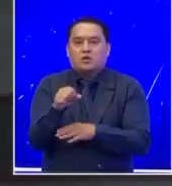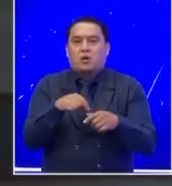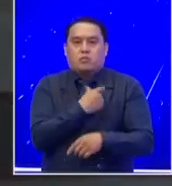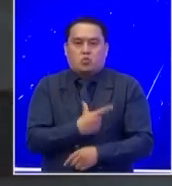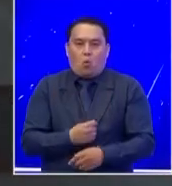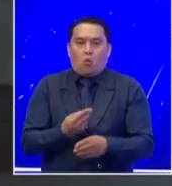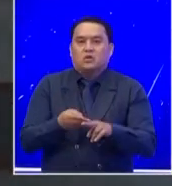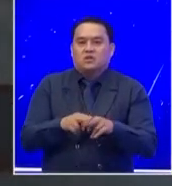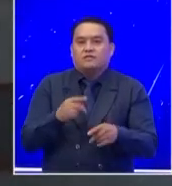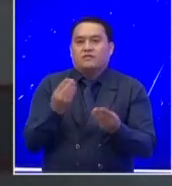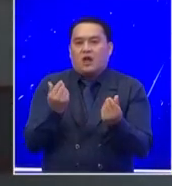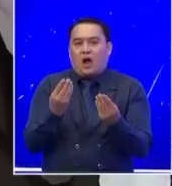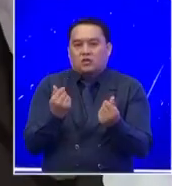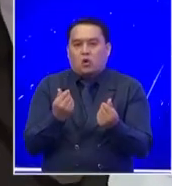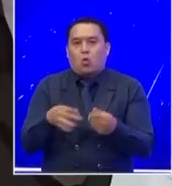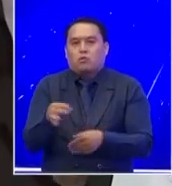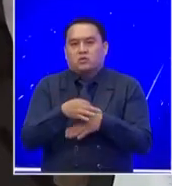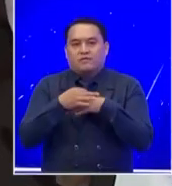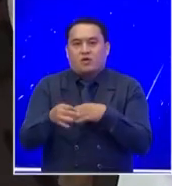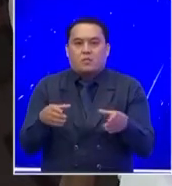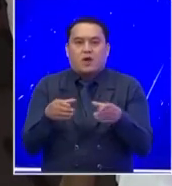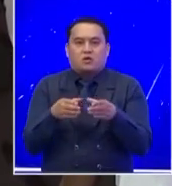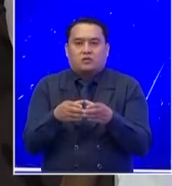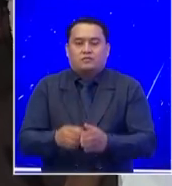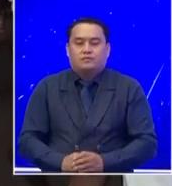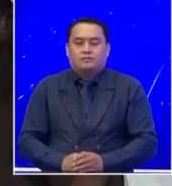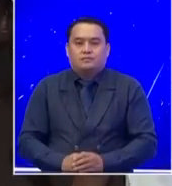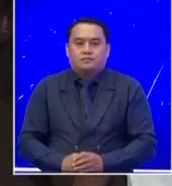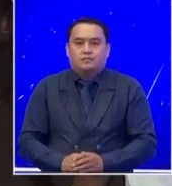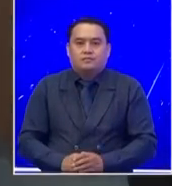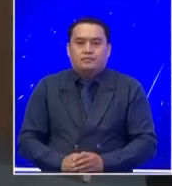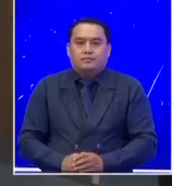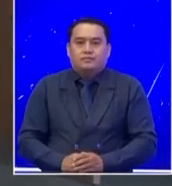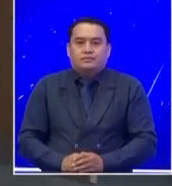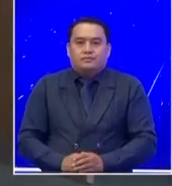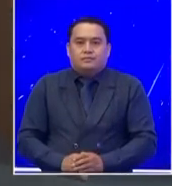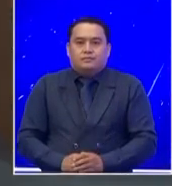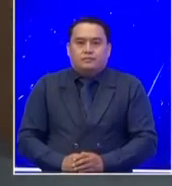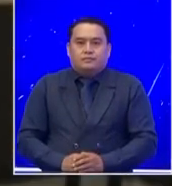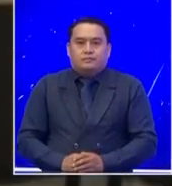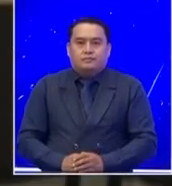дипломы и денежные вознаграждения от областного филиала профсоюза медработников СНМ.